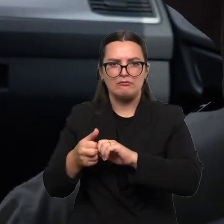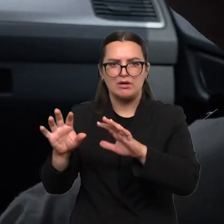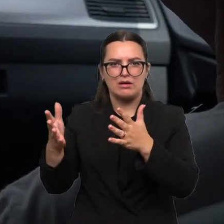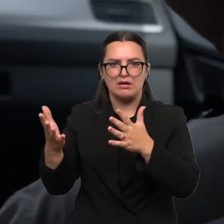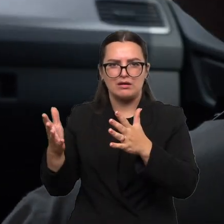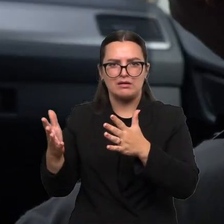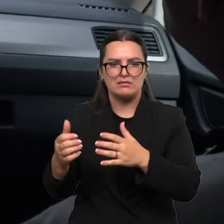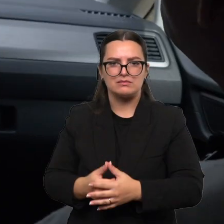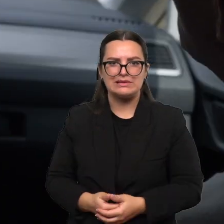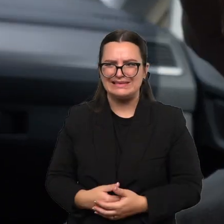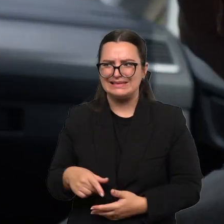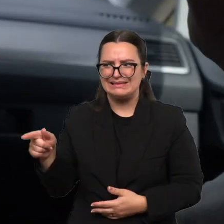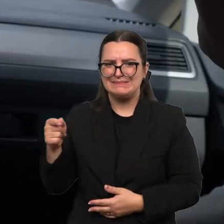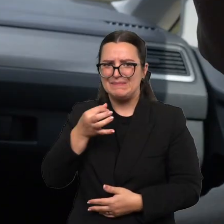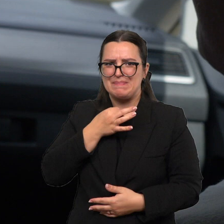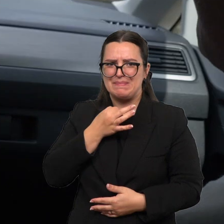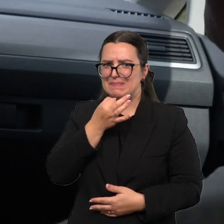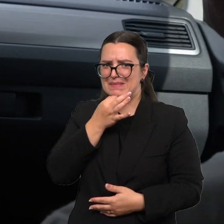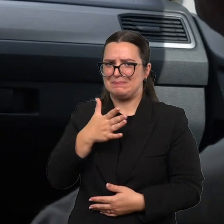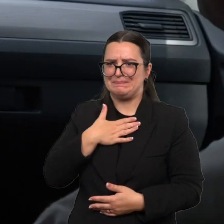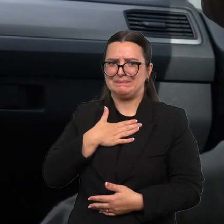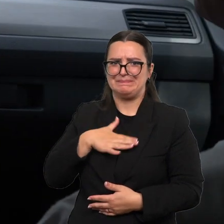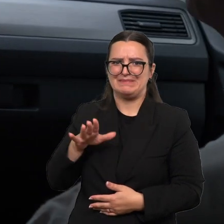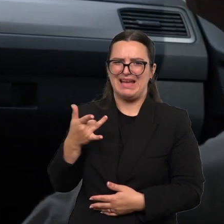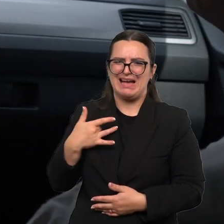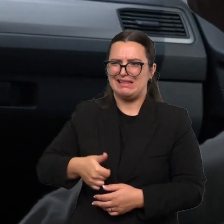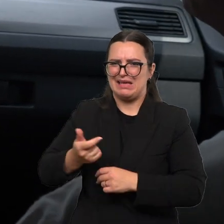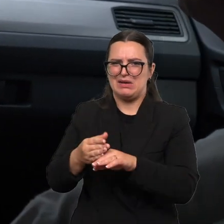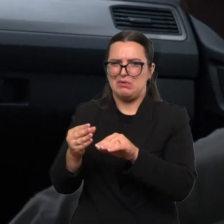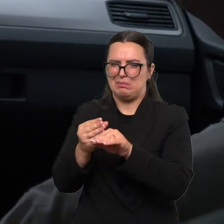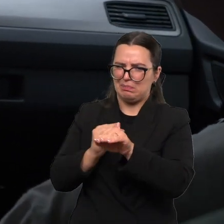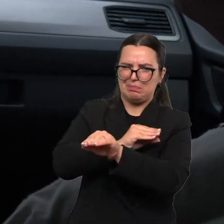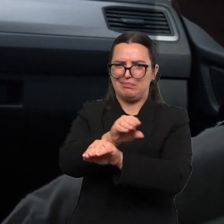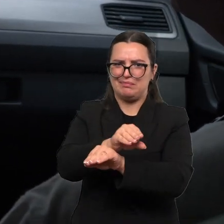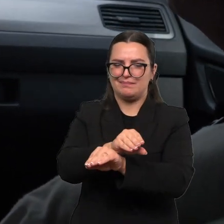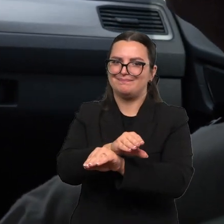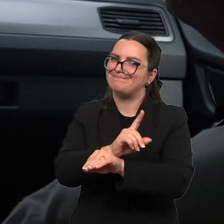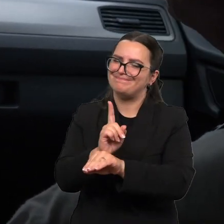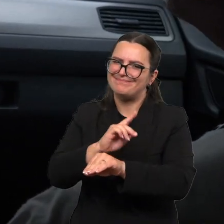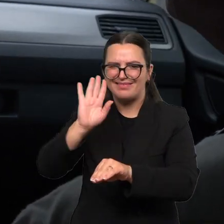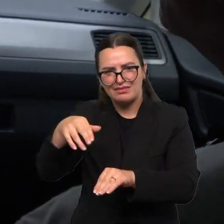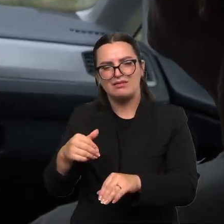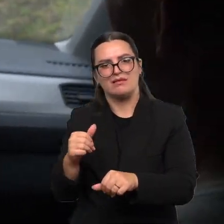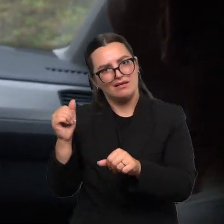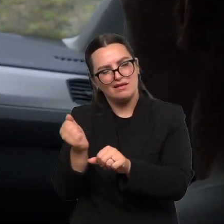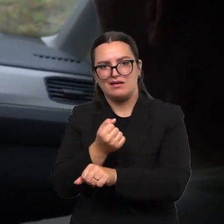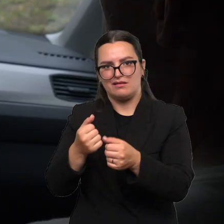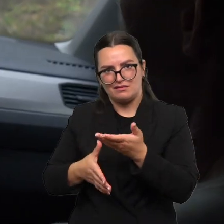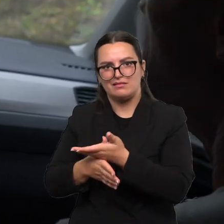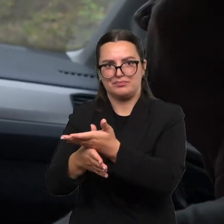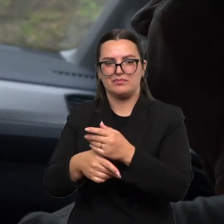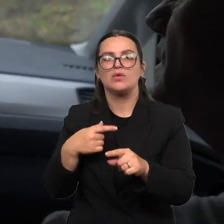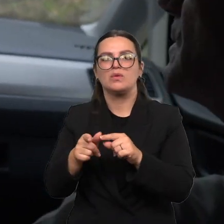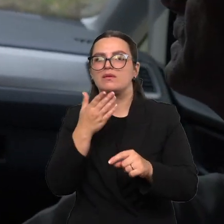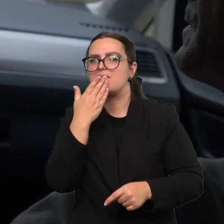Kažkoks, jisai man nepatinka. Bet gal nestoja. Žinai, bėda visiems